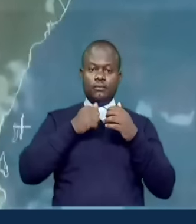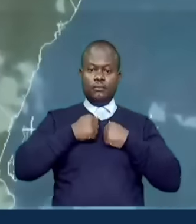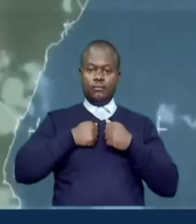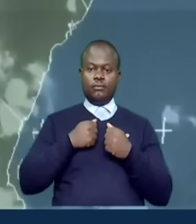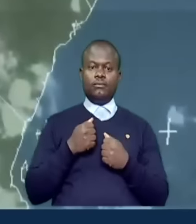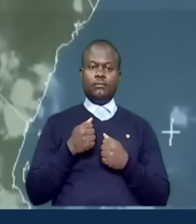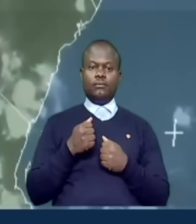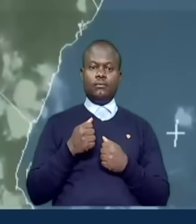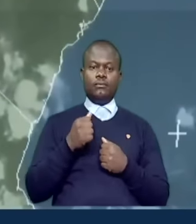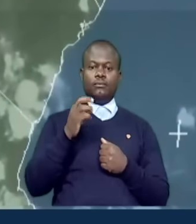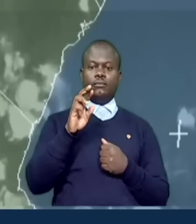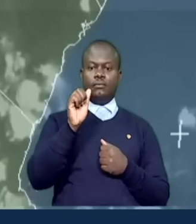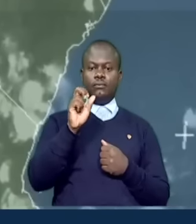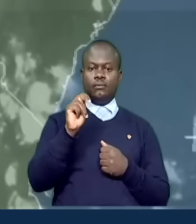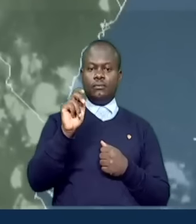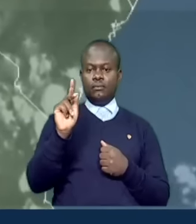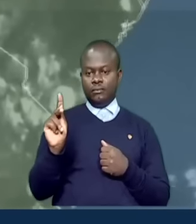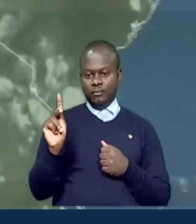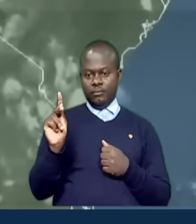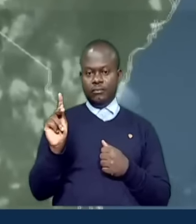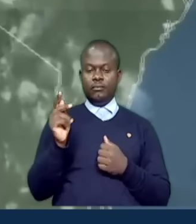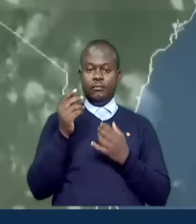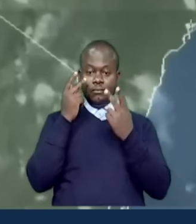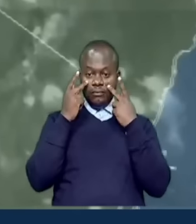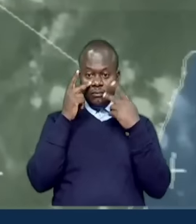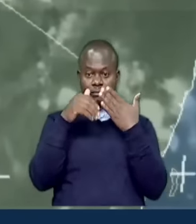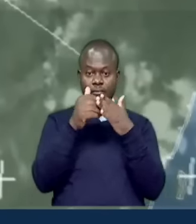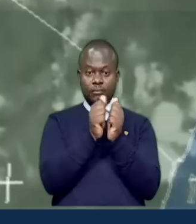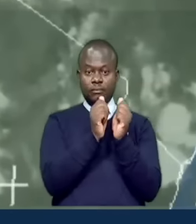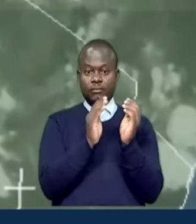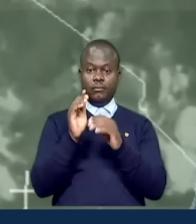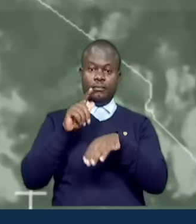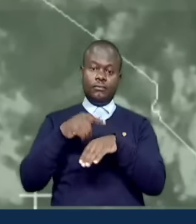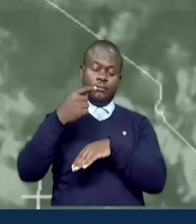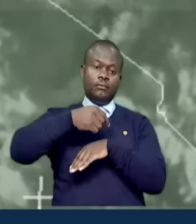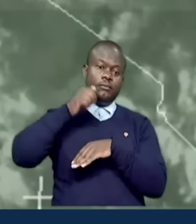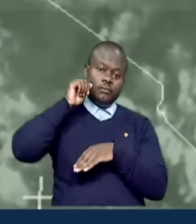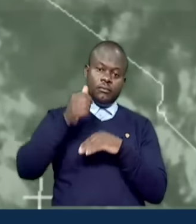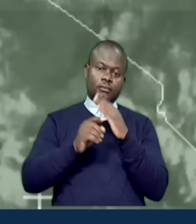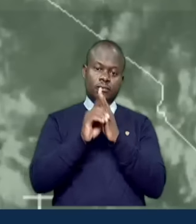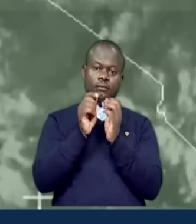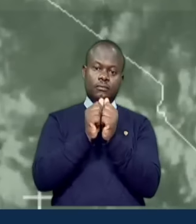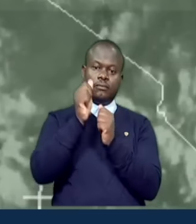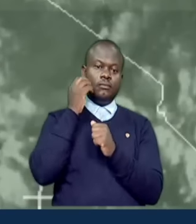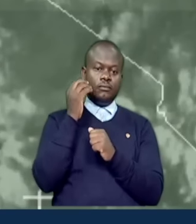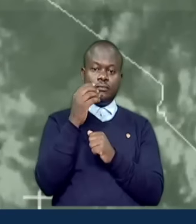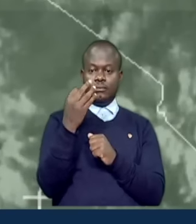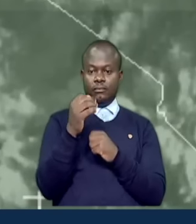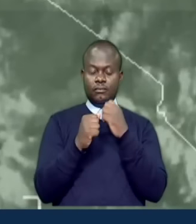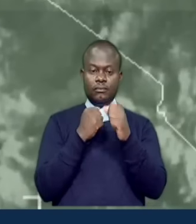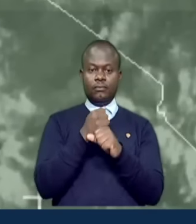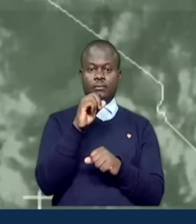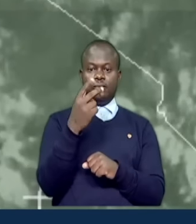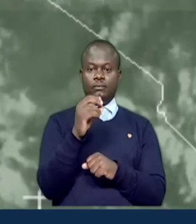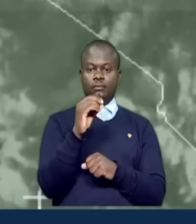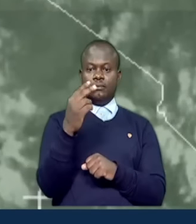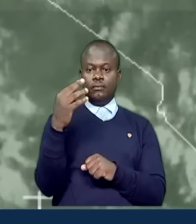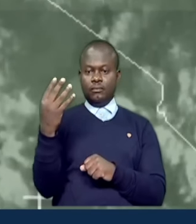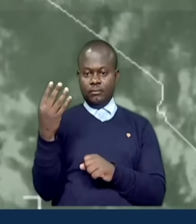nk'abandi Frank Rusanganwa. Tujye kurebera hamwe iteganyagihe ryo ku munsi w'ejo ku itariki ya 15 werurwe umwaka wa 2024.